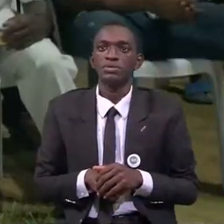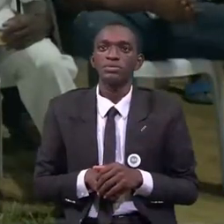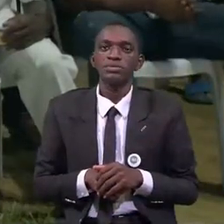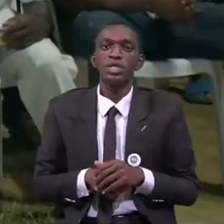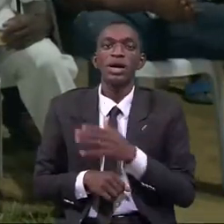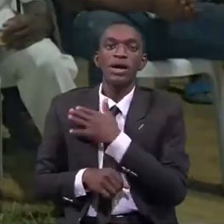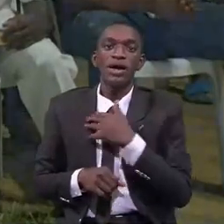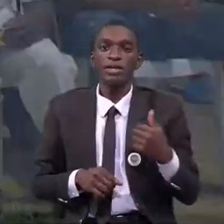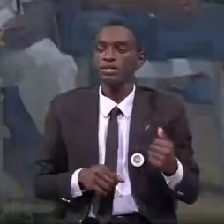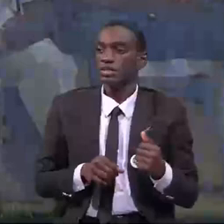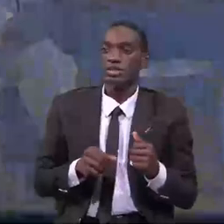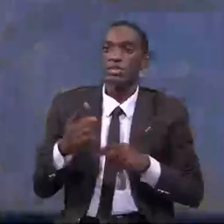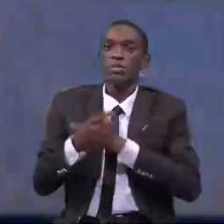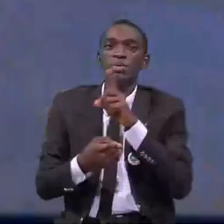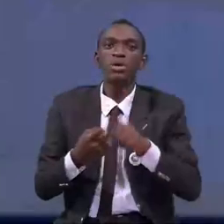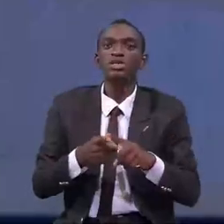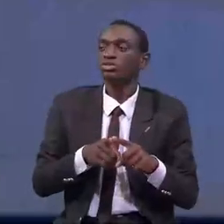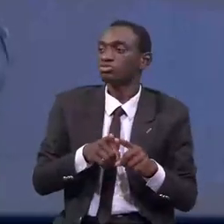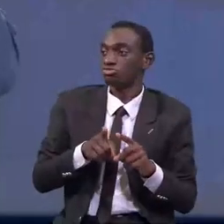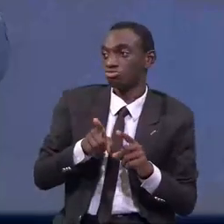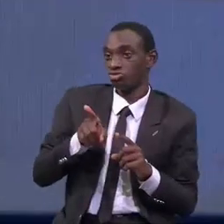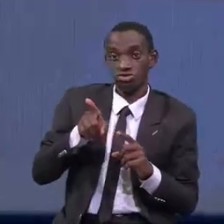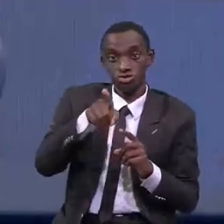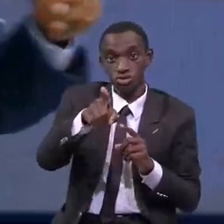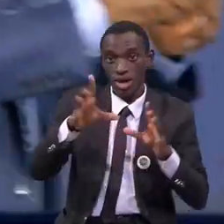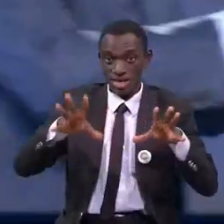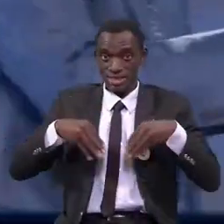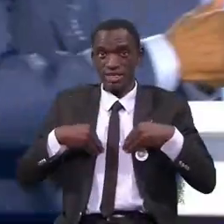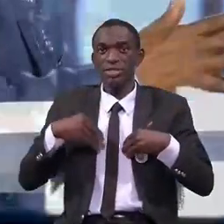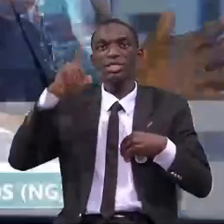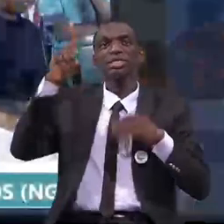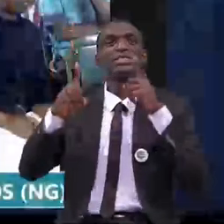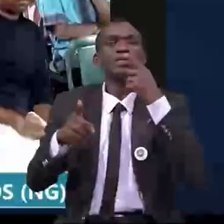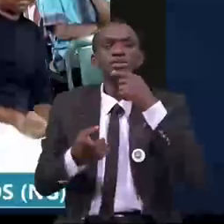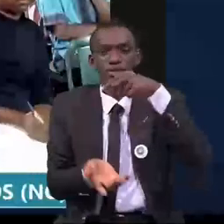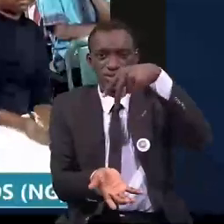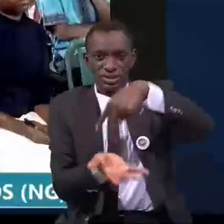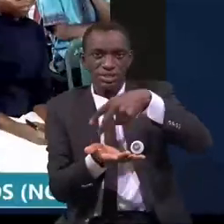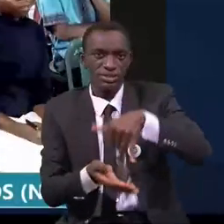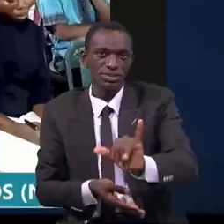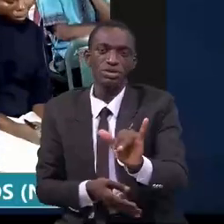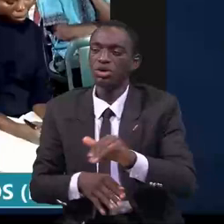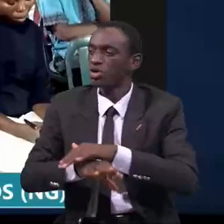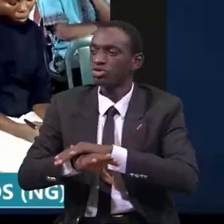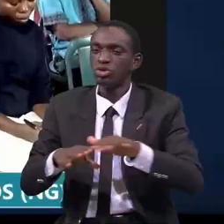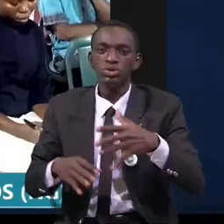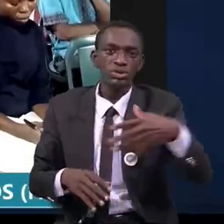acceptez arrêtezvous là-bas reste là-bas sur place ne te déplace